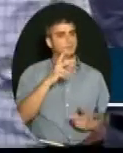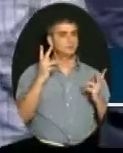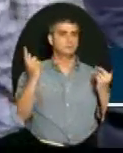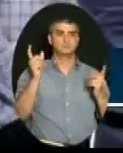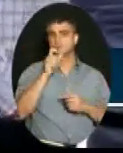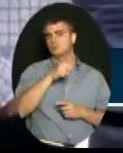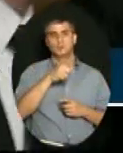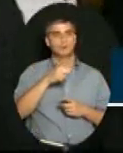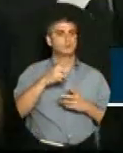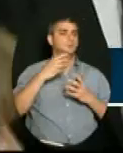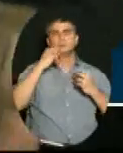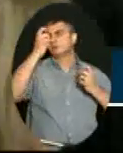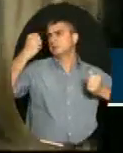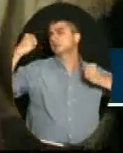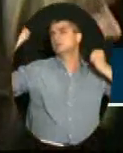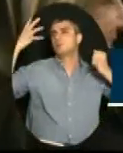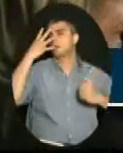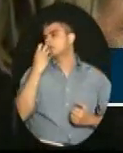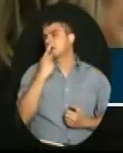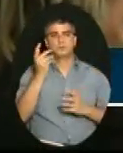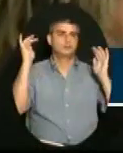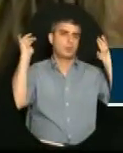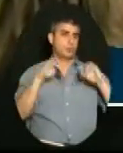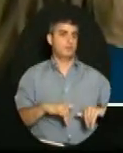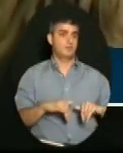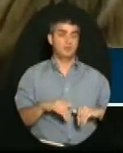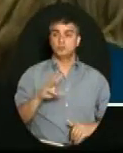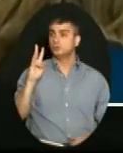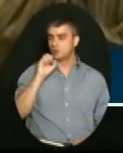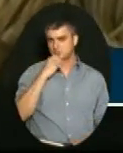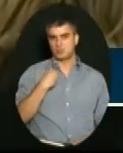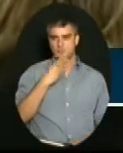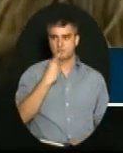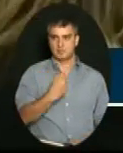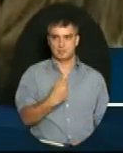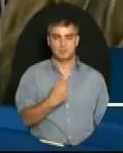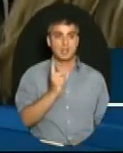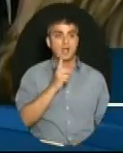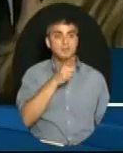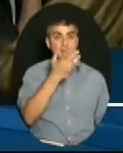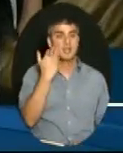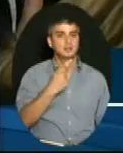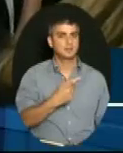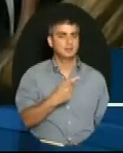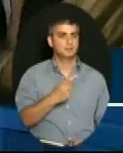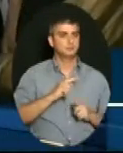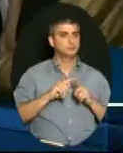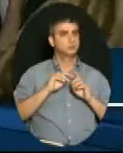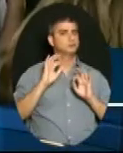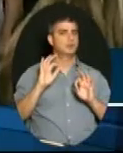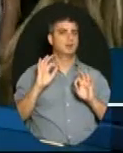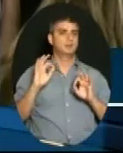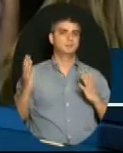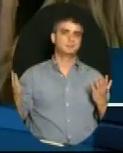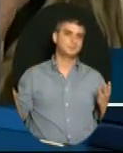במונחים שקספירים, איזה גיבור טרגי שנופל. על שולה תכף אני אדבר. אבל אתה היית סוג של,